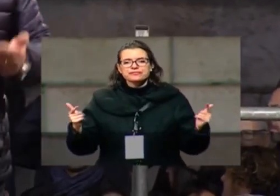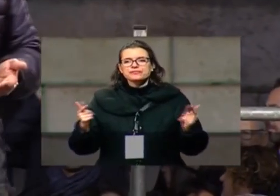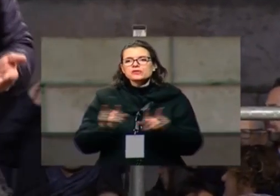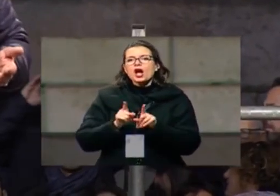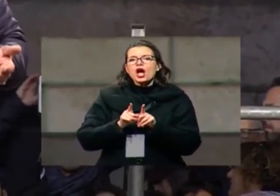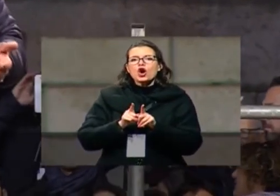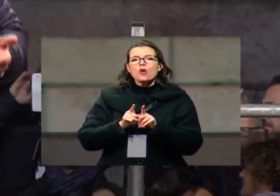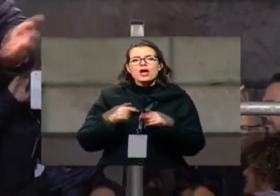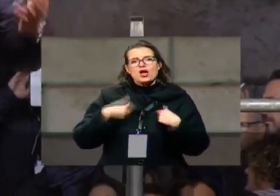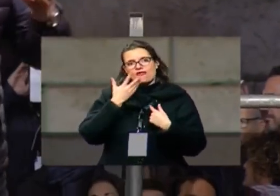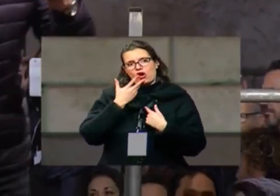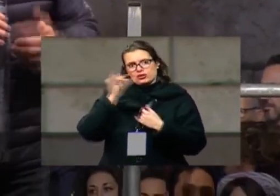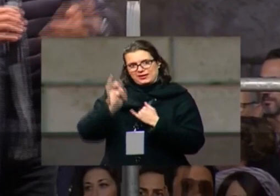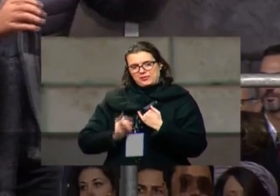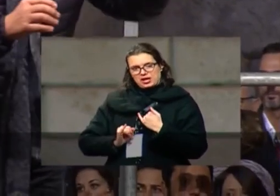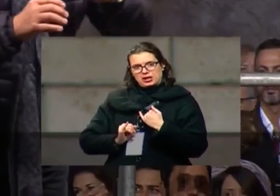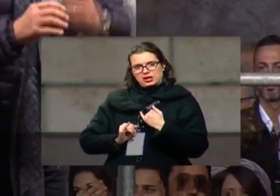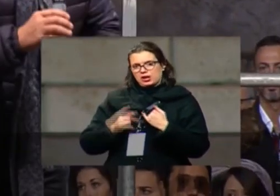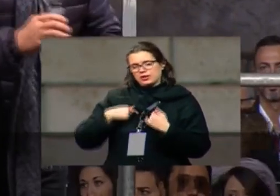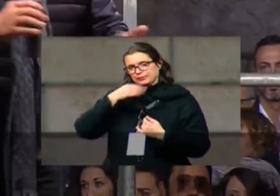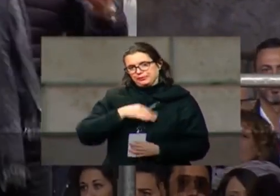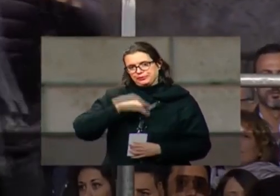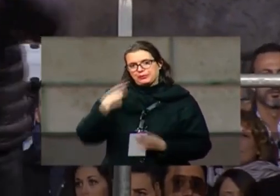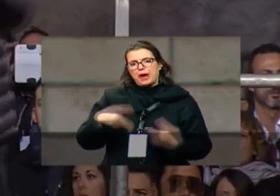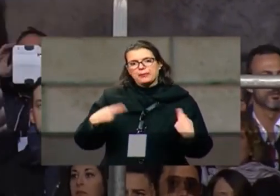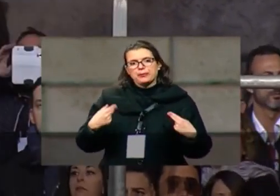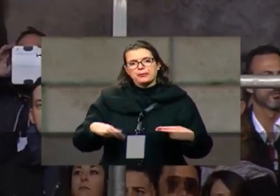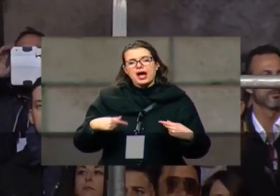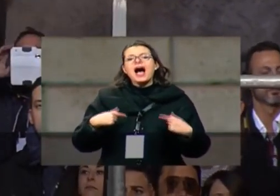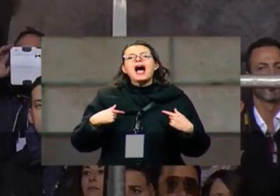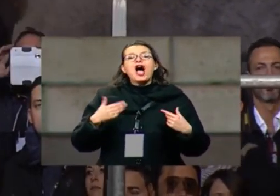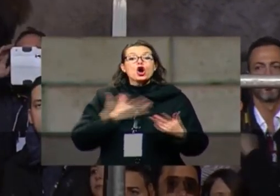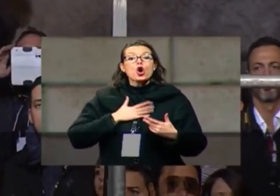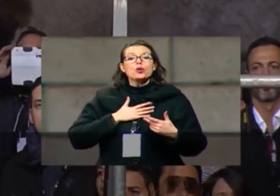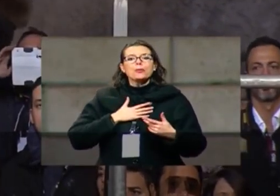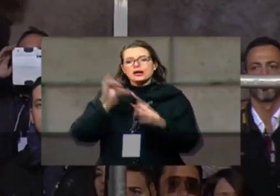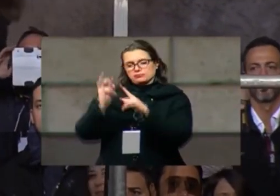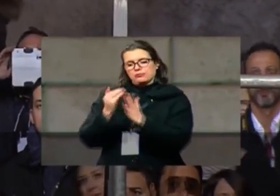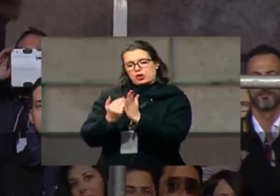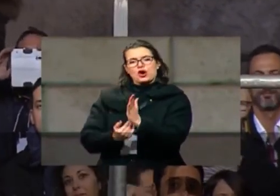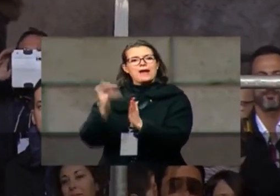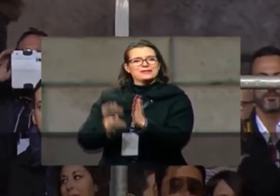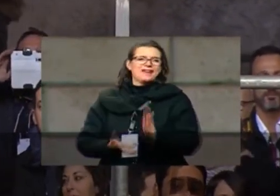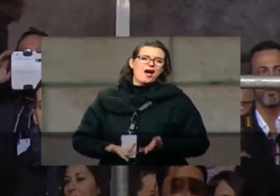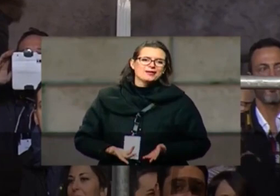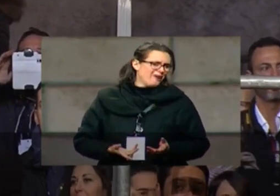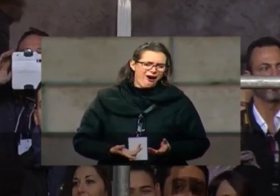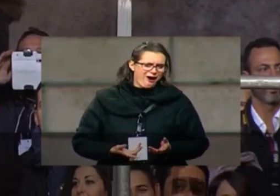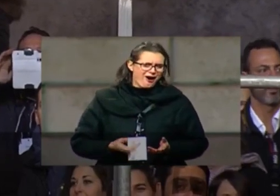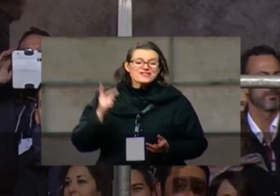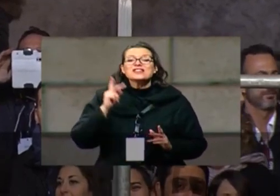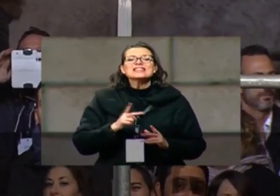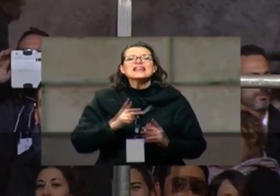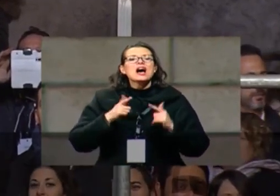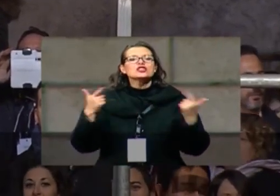come quando fai una dieta che non riesci a dimagrire pur facendo la dieta e dai colpa alla dieta la verità non c'è